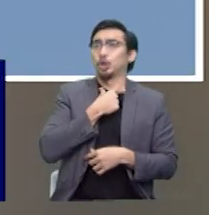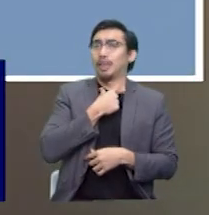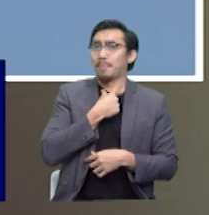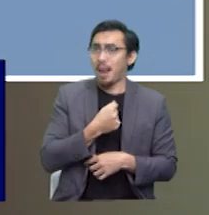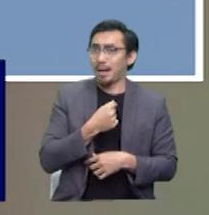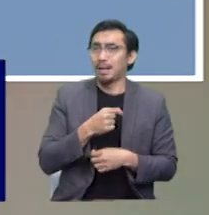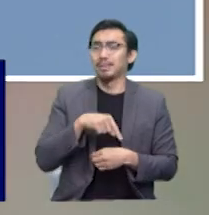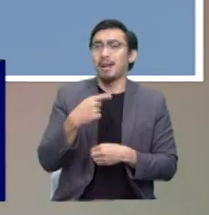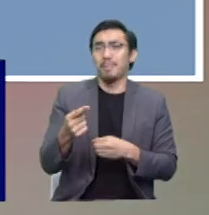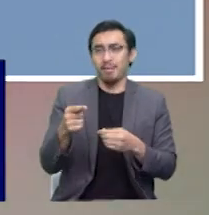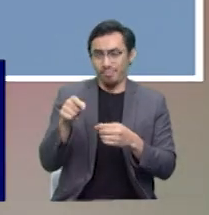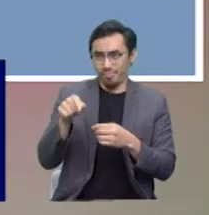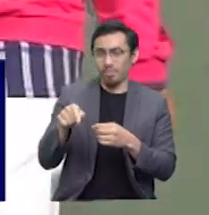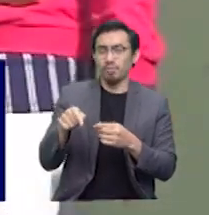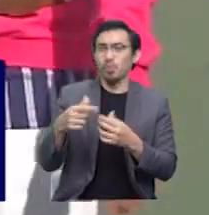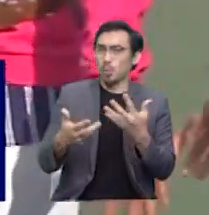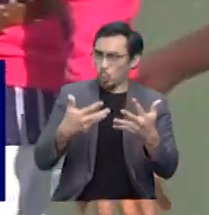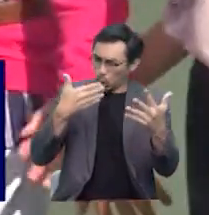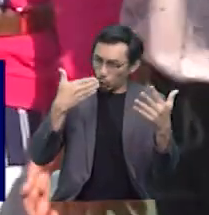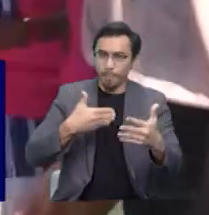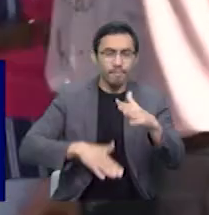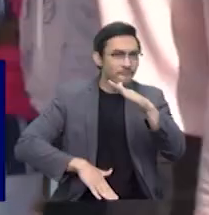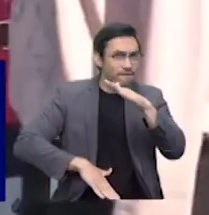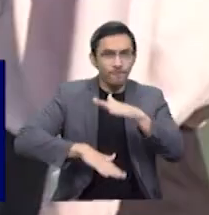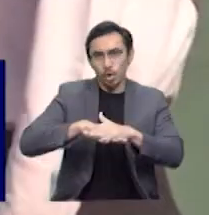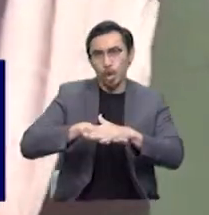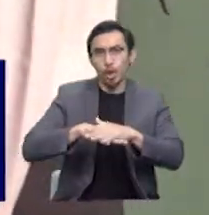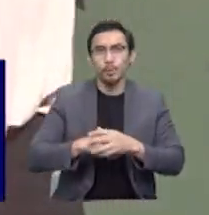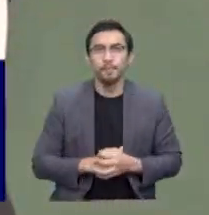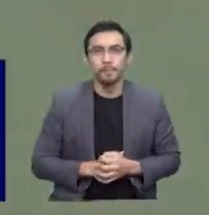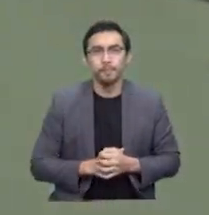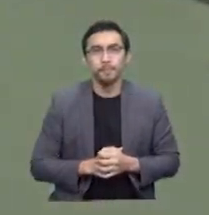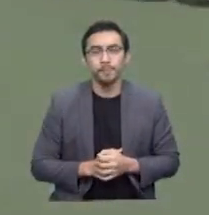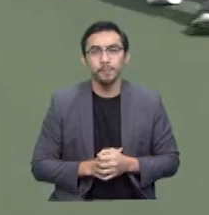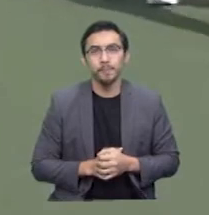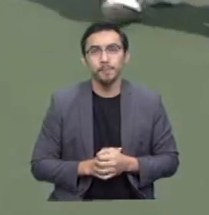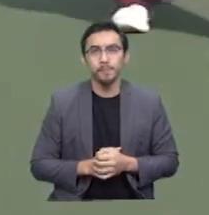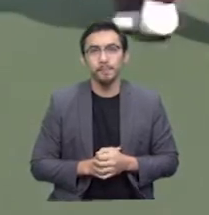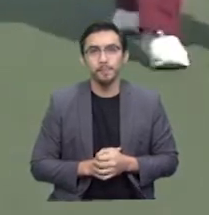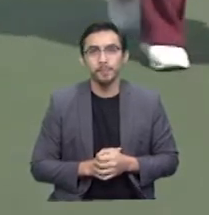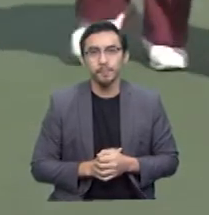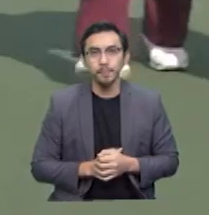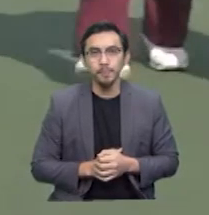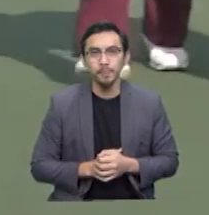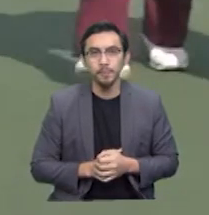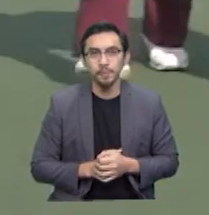dilakukan penutupan untuk kendaraan. Dari Jakarta, Ayu Pratiwi, Abdul Rosyid, iNews melaporkan.